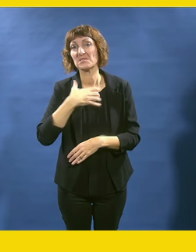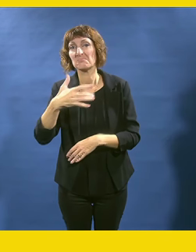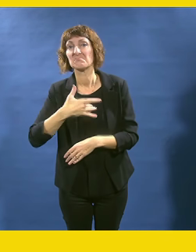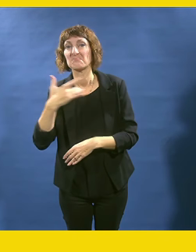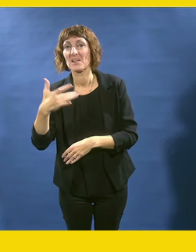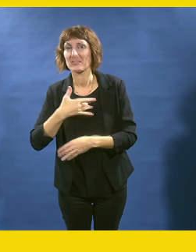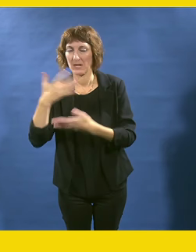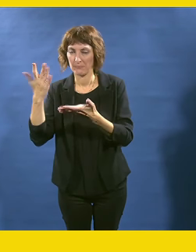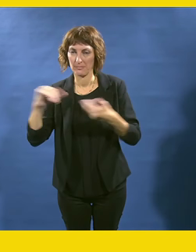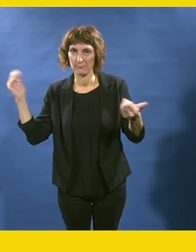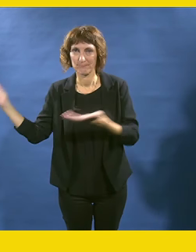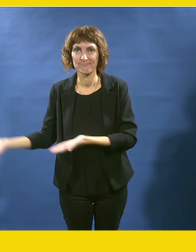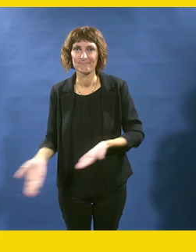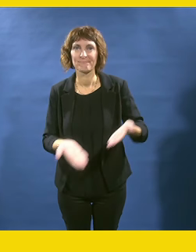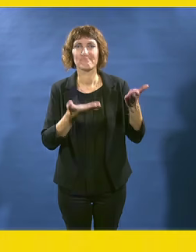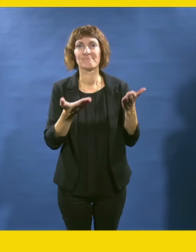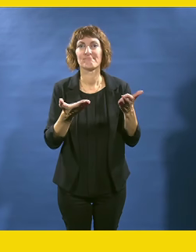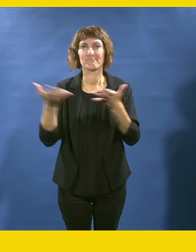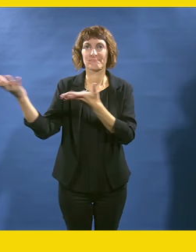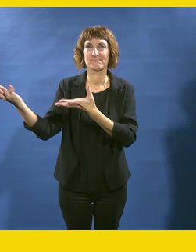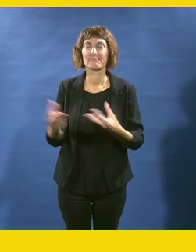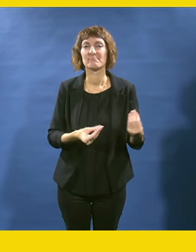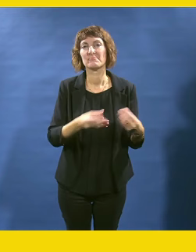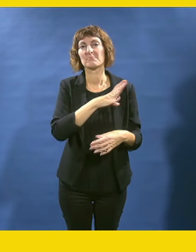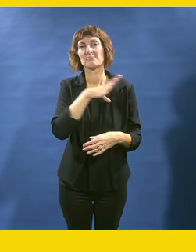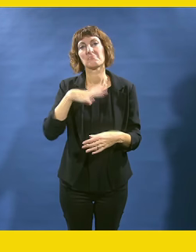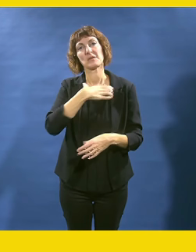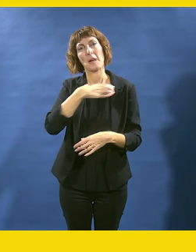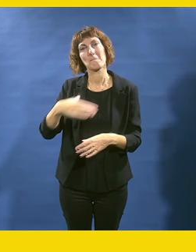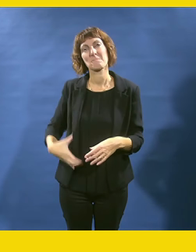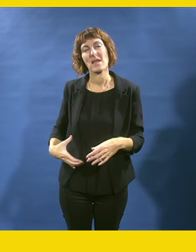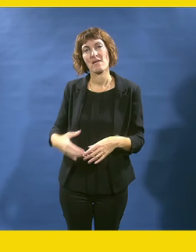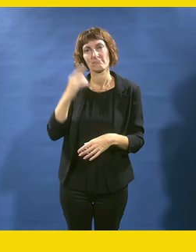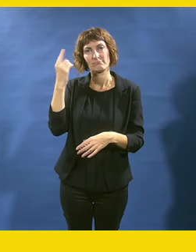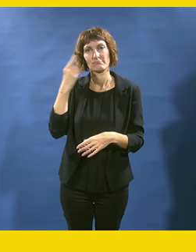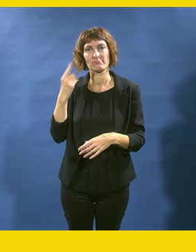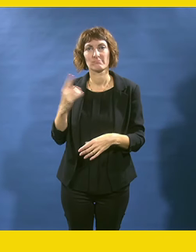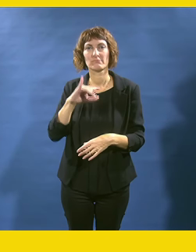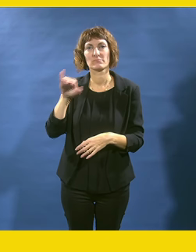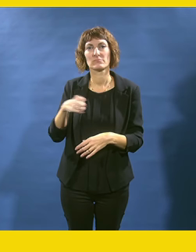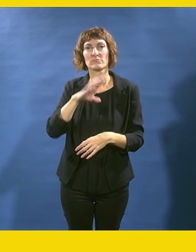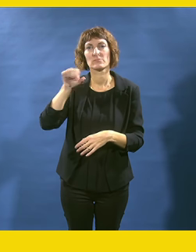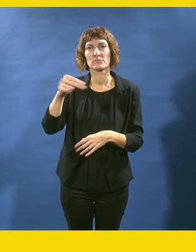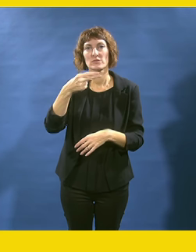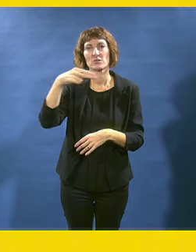place sans plus attendre et vous invite à accueillir Madame la maire, Jeanne Barzéguian. Merci.